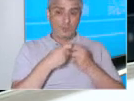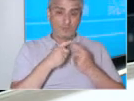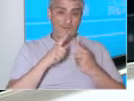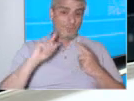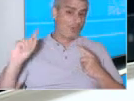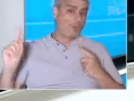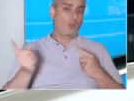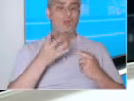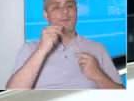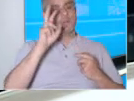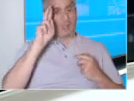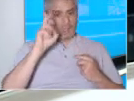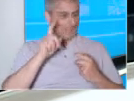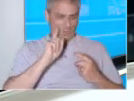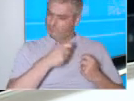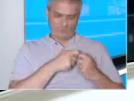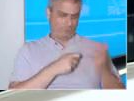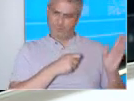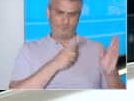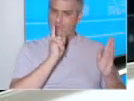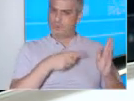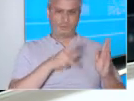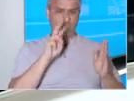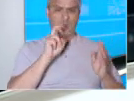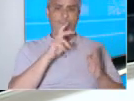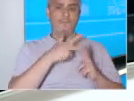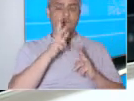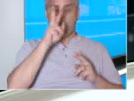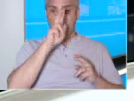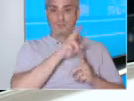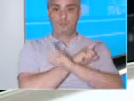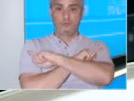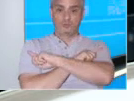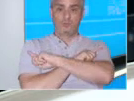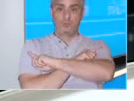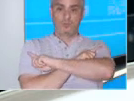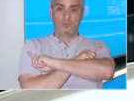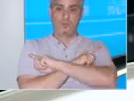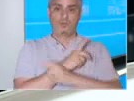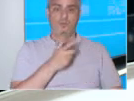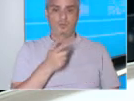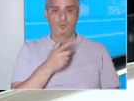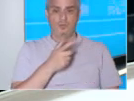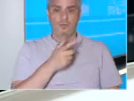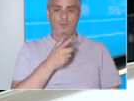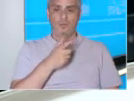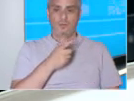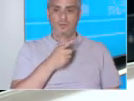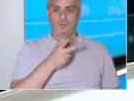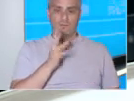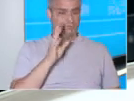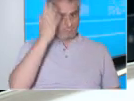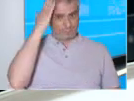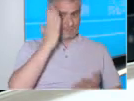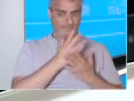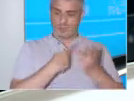עם כל ה... עם רם, הם לא צריכים את המשותפת, הם גם לא צריכים את רם, מספיק שרם והמשותפת ישבו בצד. ולא יתערבו. בנקודת אל חזור